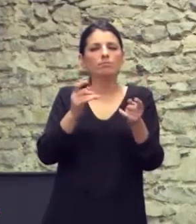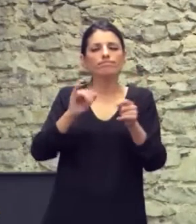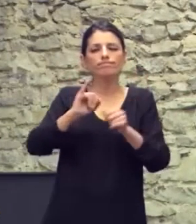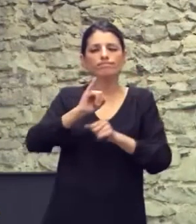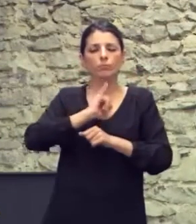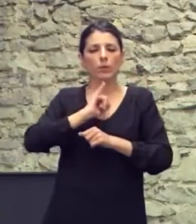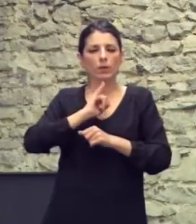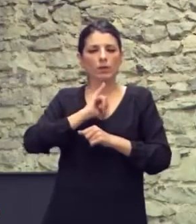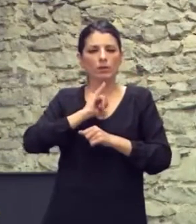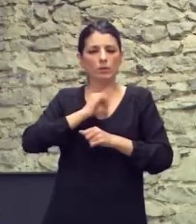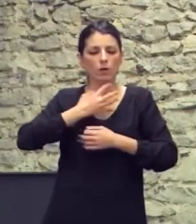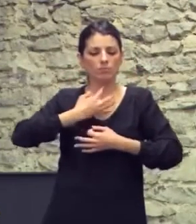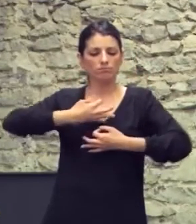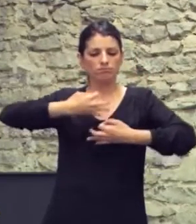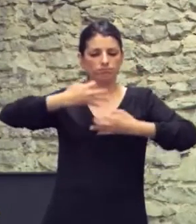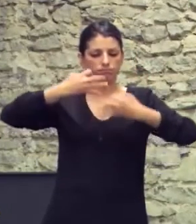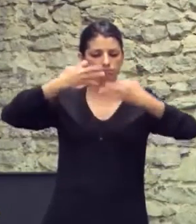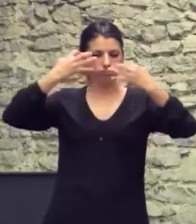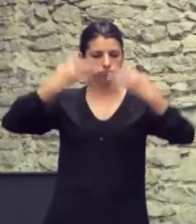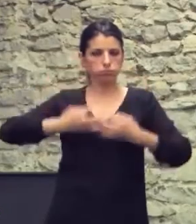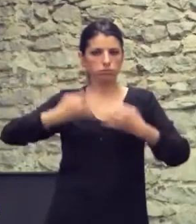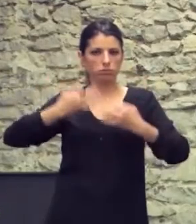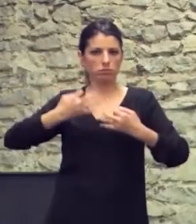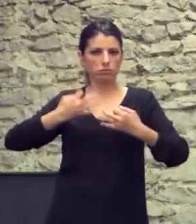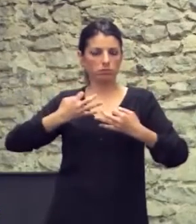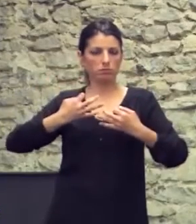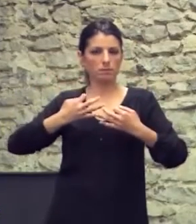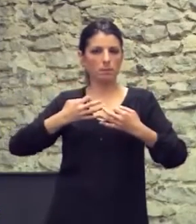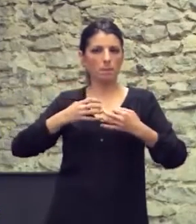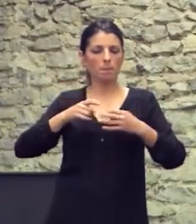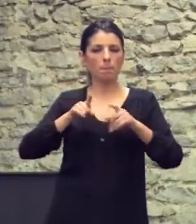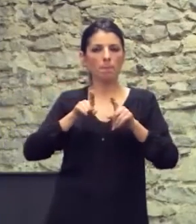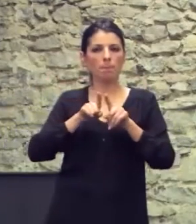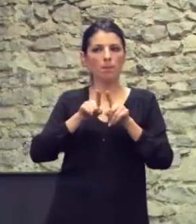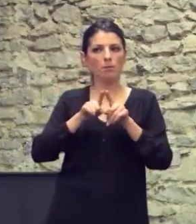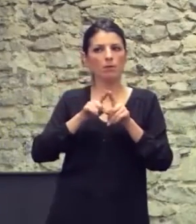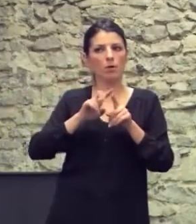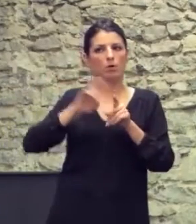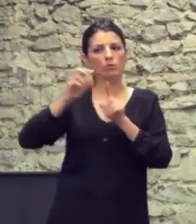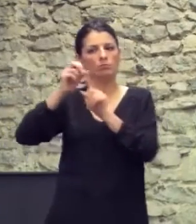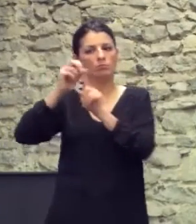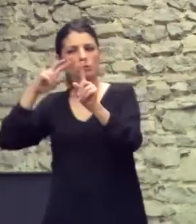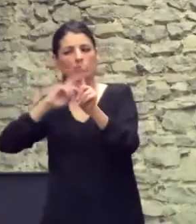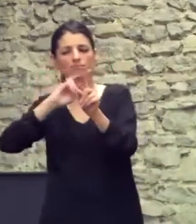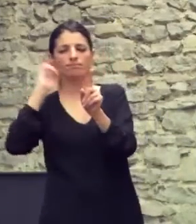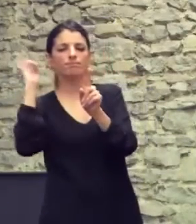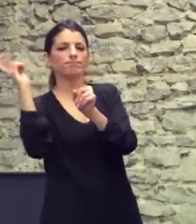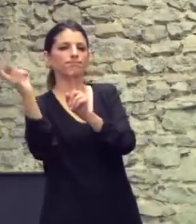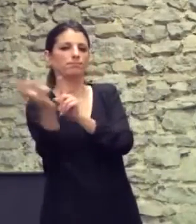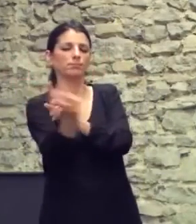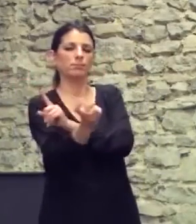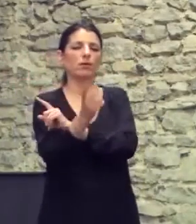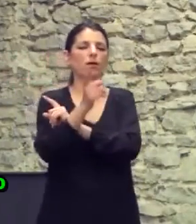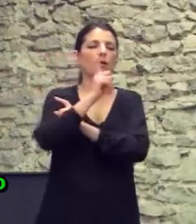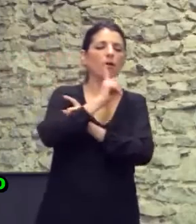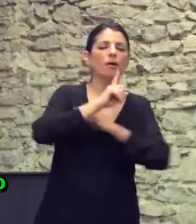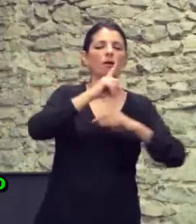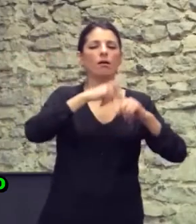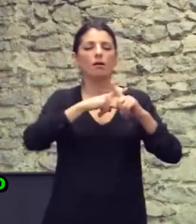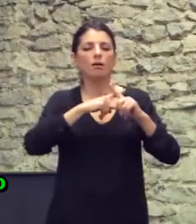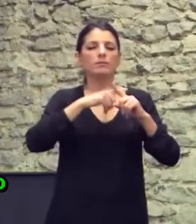Identitate oso finkoen ikuspegi batetik, batzutan nik uste dut oso beharrezkoak zaizkigunak, ez? Eta nik uste dut gay, lesbiana, trans, identitate guzti